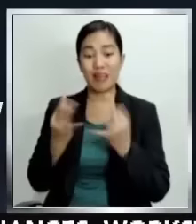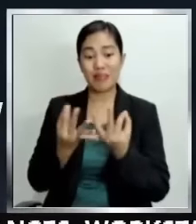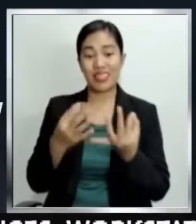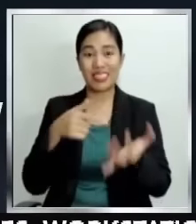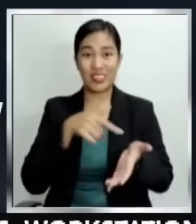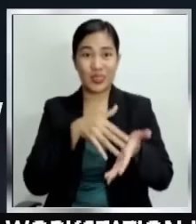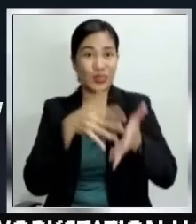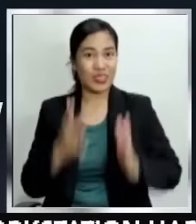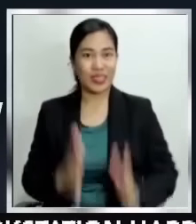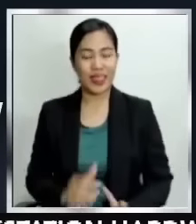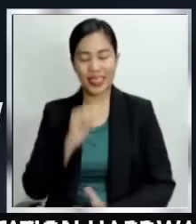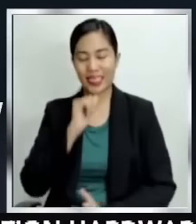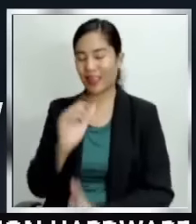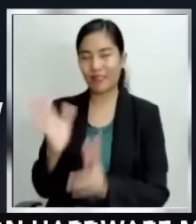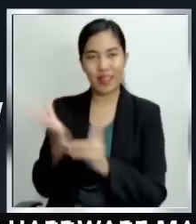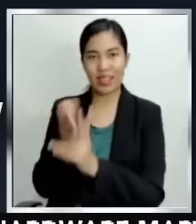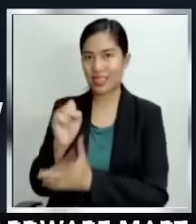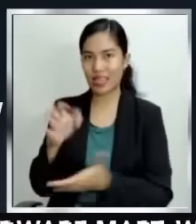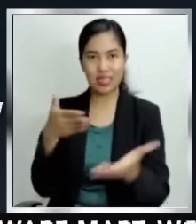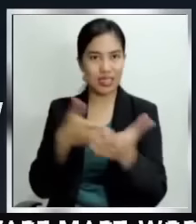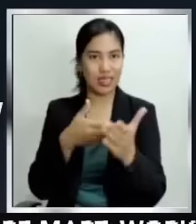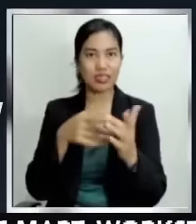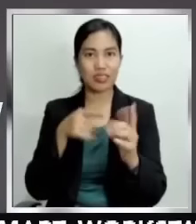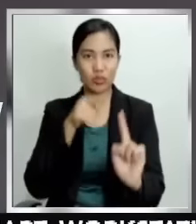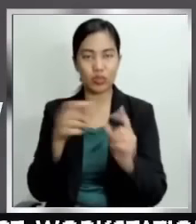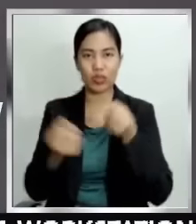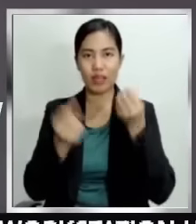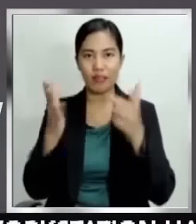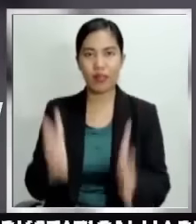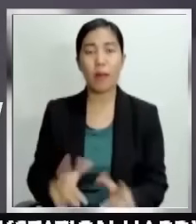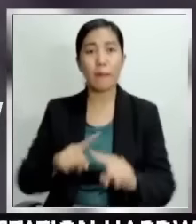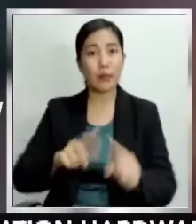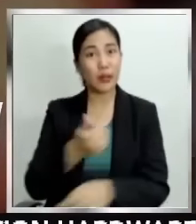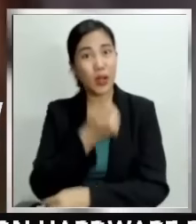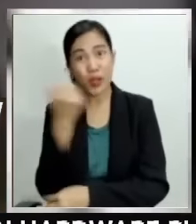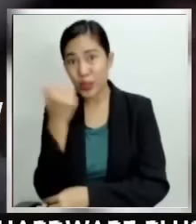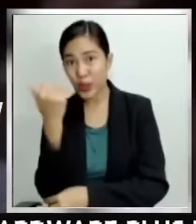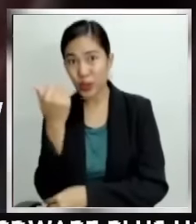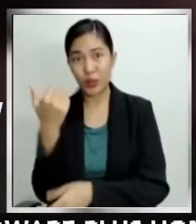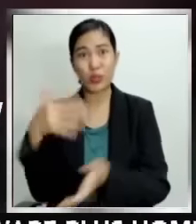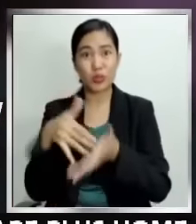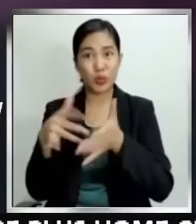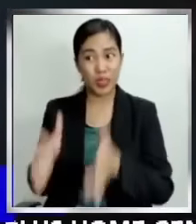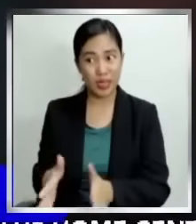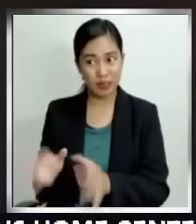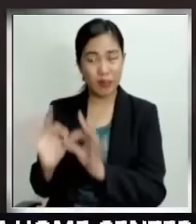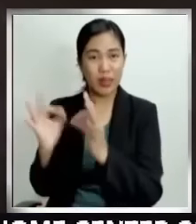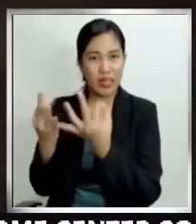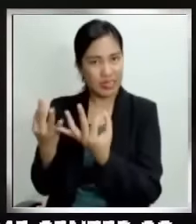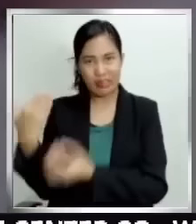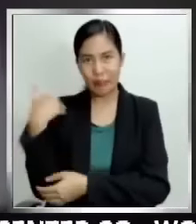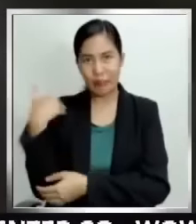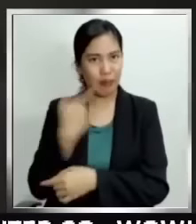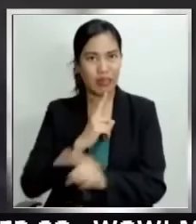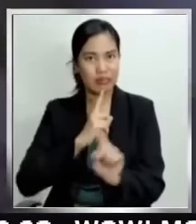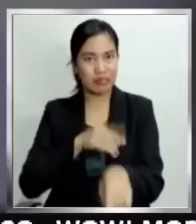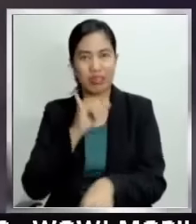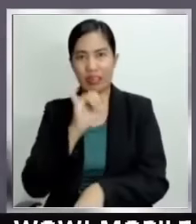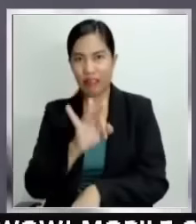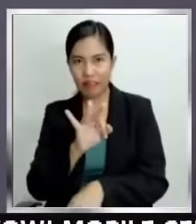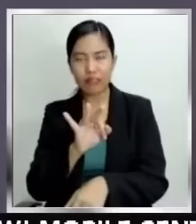driver. Pero wala pang pahayag ang iba pang pasahero kung magsasampa ng kaso laban sa driver. Mahina out ng ulian